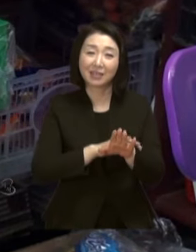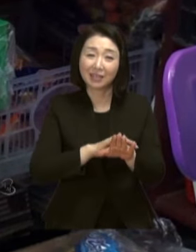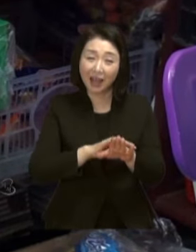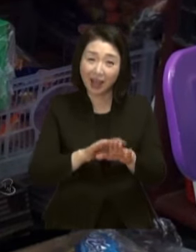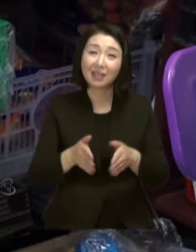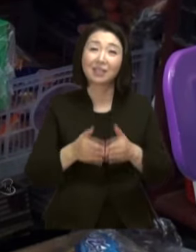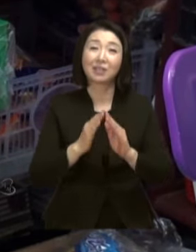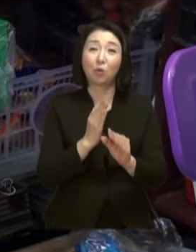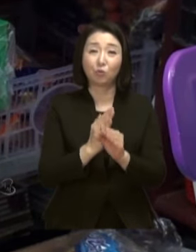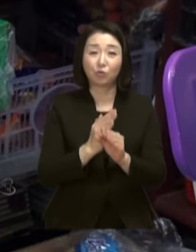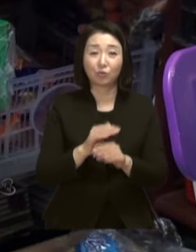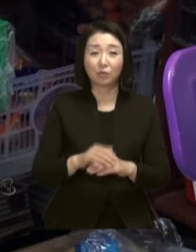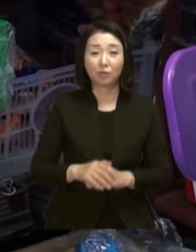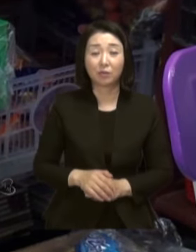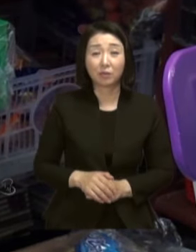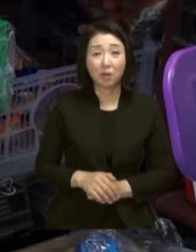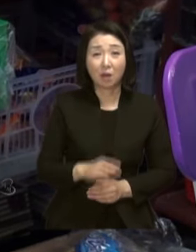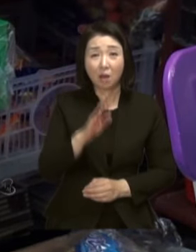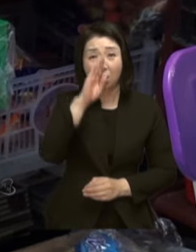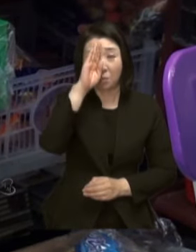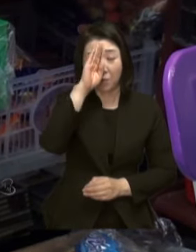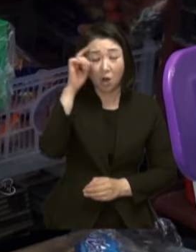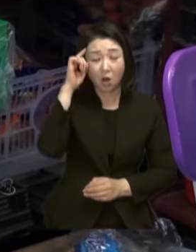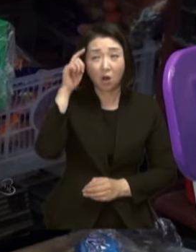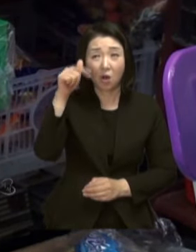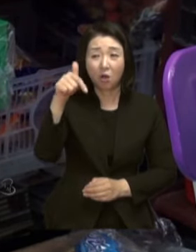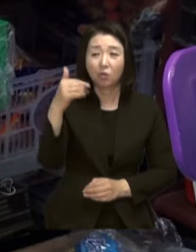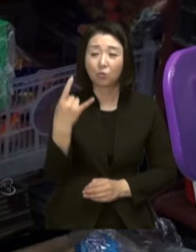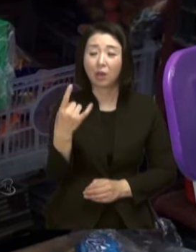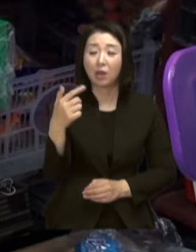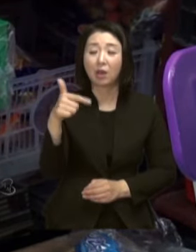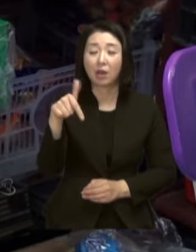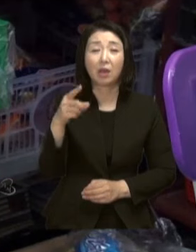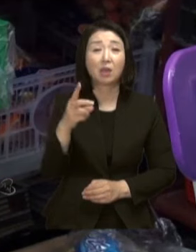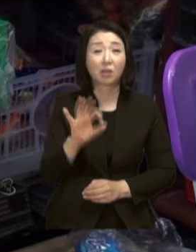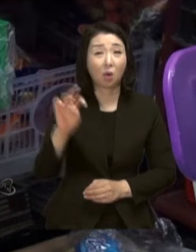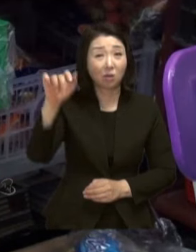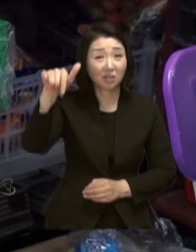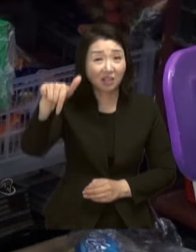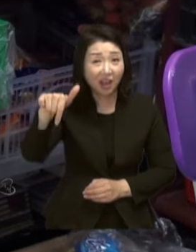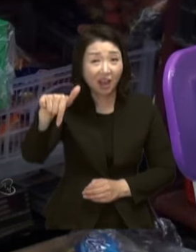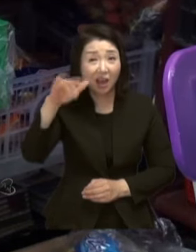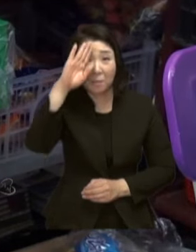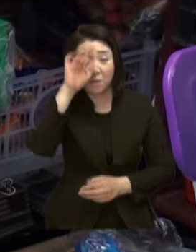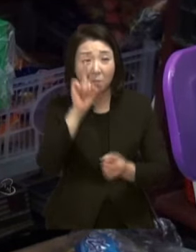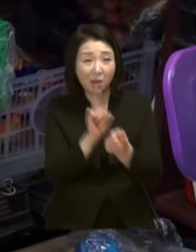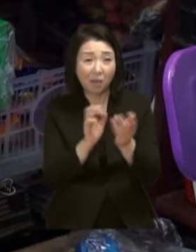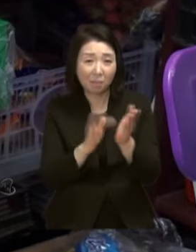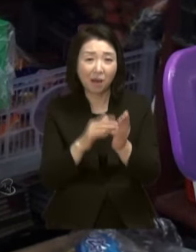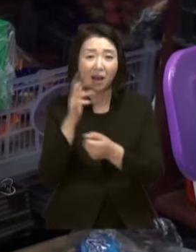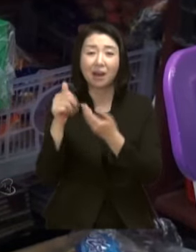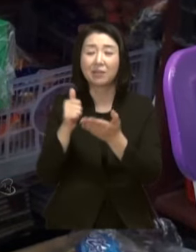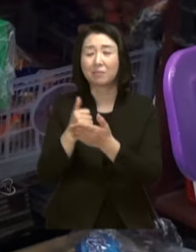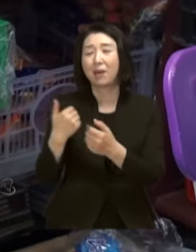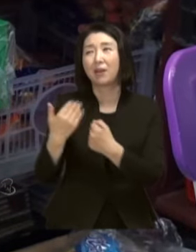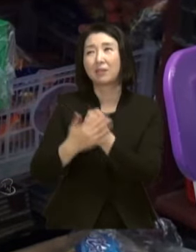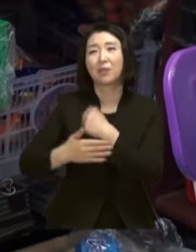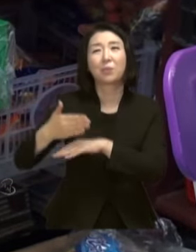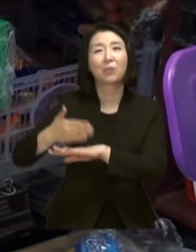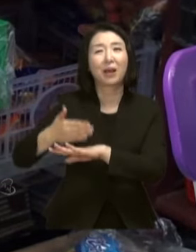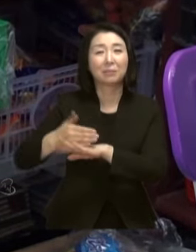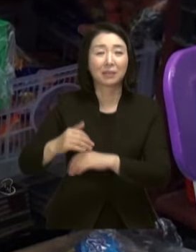뇌경색이라는 그런 아픔이 잠깐 있었는데 모든 것이 하나님의 은혜였고요. 다 감사한 일이었습니다.